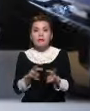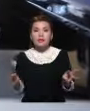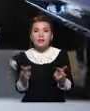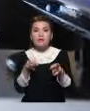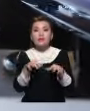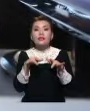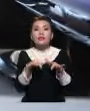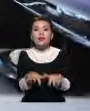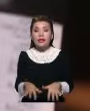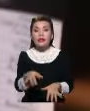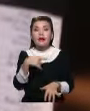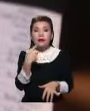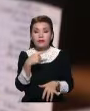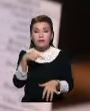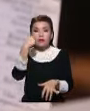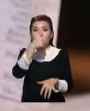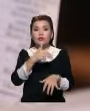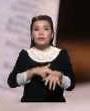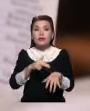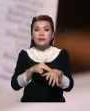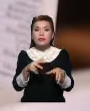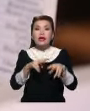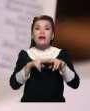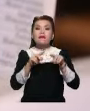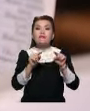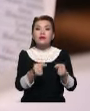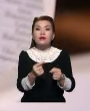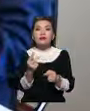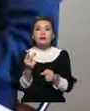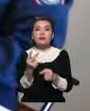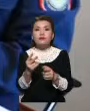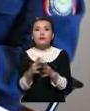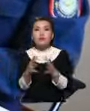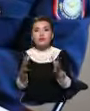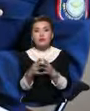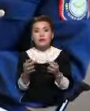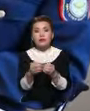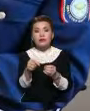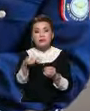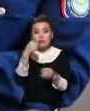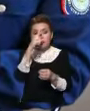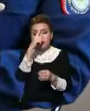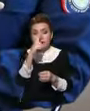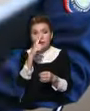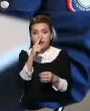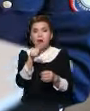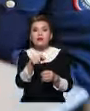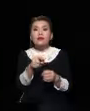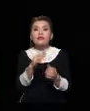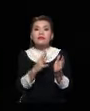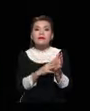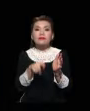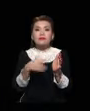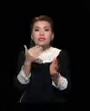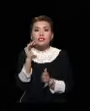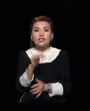страны рапортуют, что в этом году полицейские арестовали вдвое больше семейных дебошеров. Только за минувший месяц к ответственности привлекли 9,5